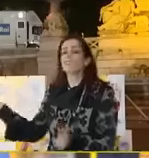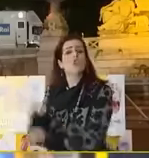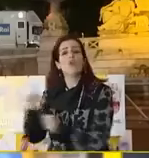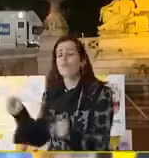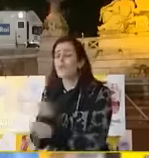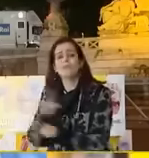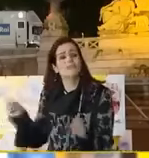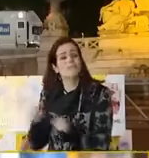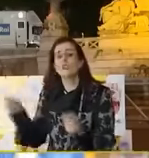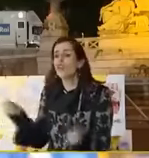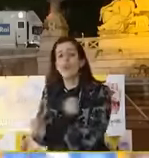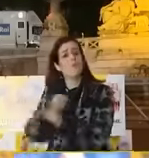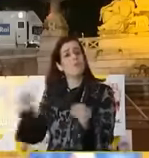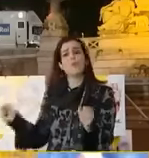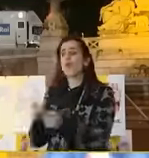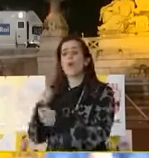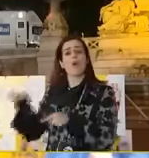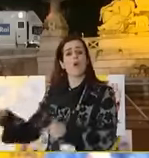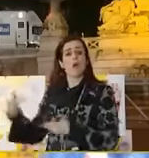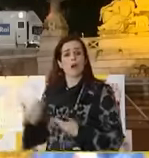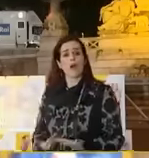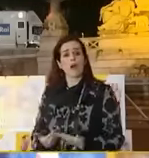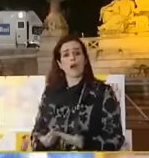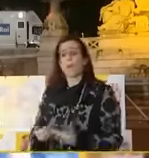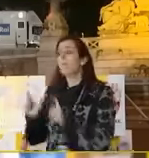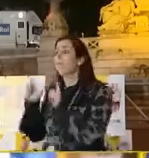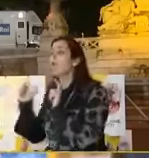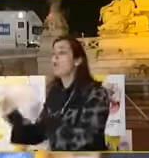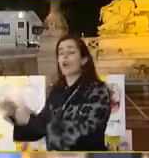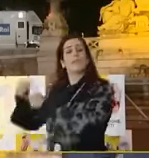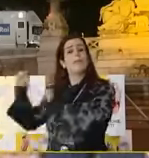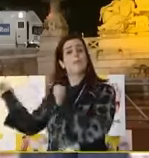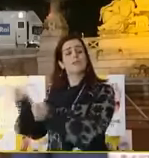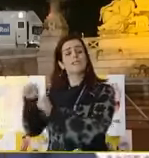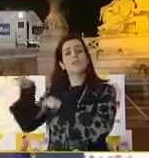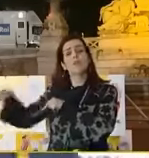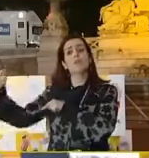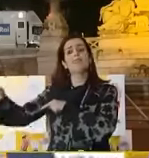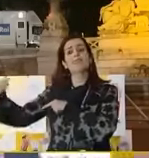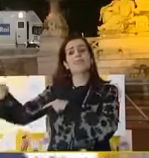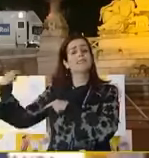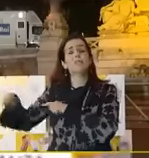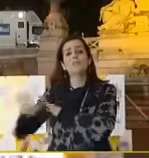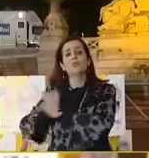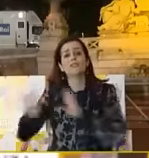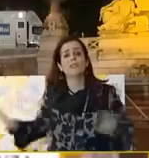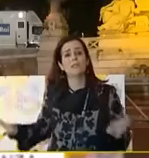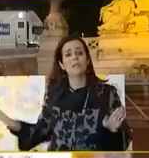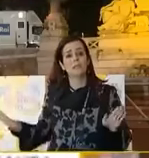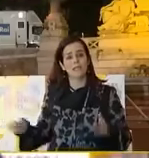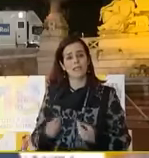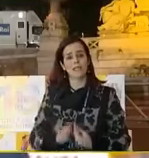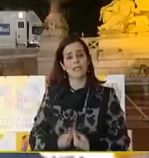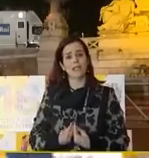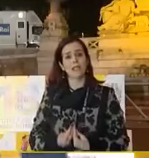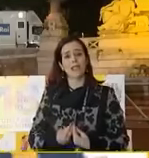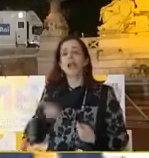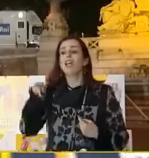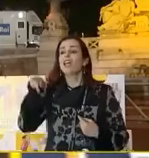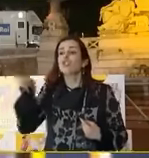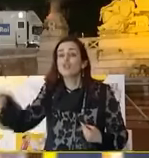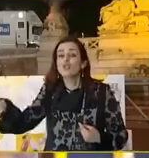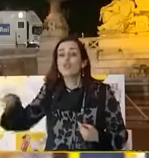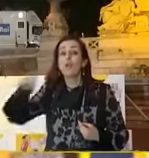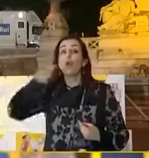fare. È interdetto dai pubblici uffici, non può andare a fare presidente. E allora, se tu mi racconti una